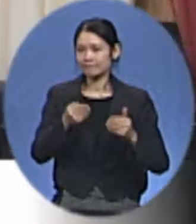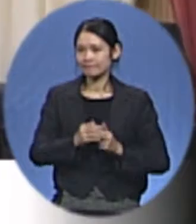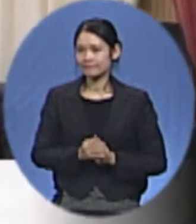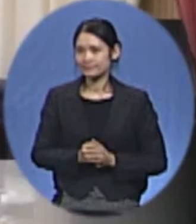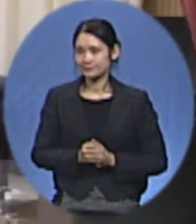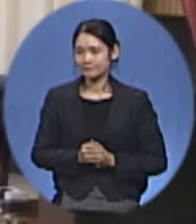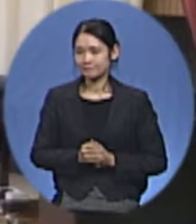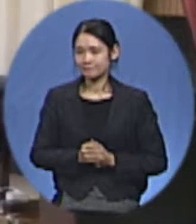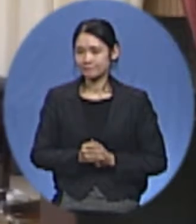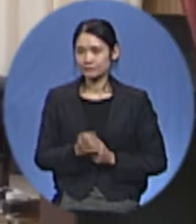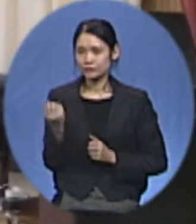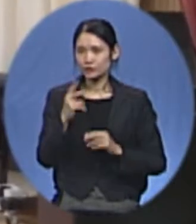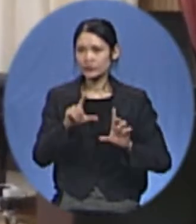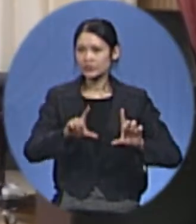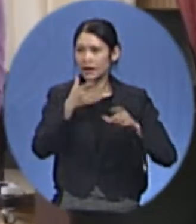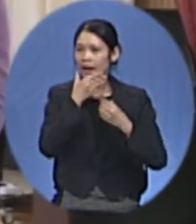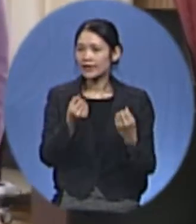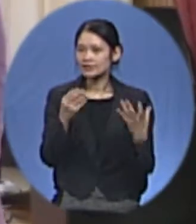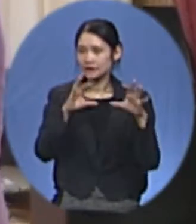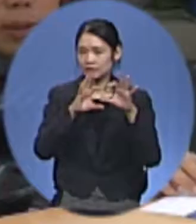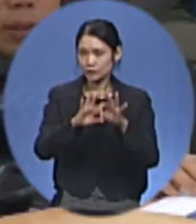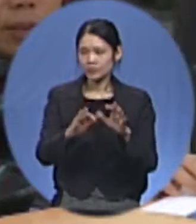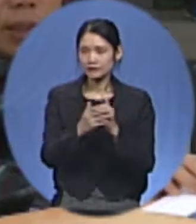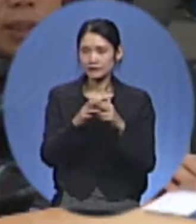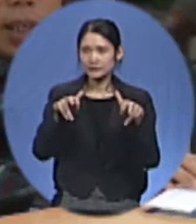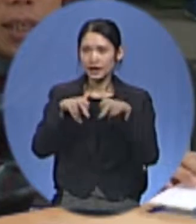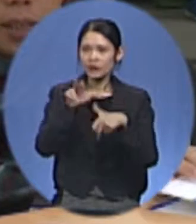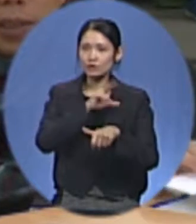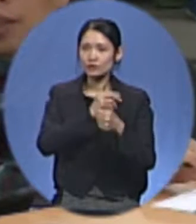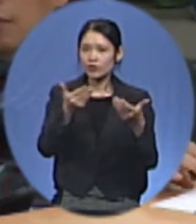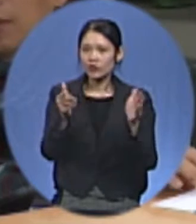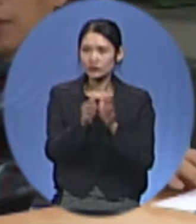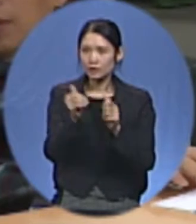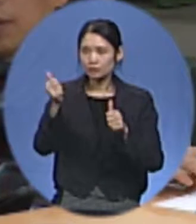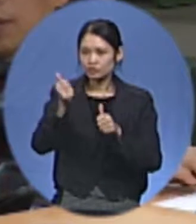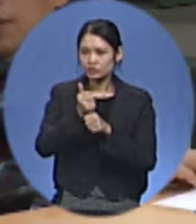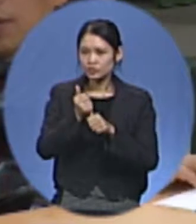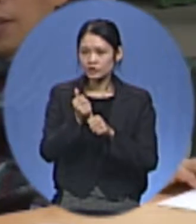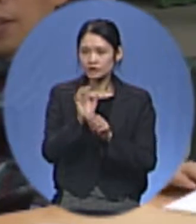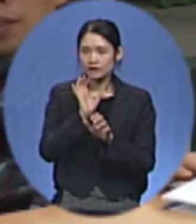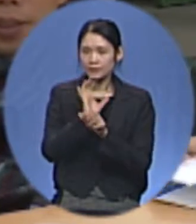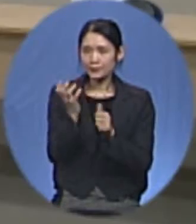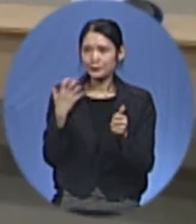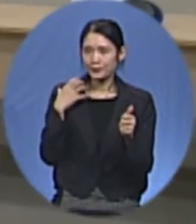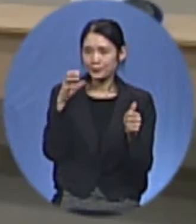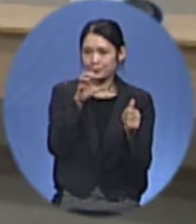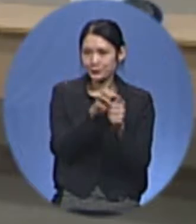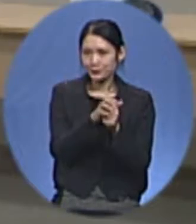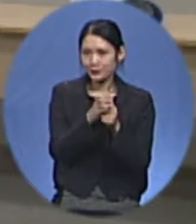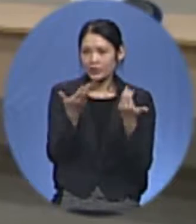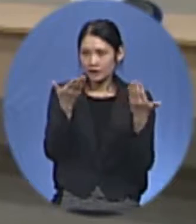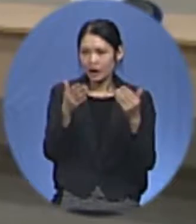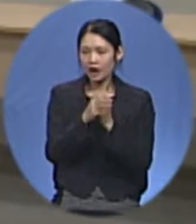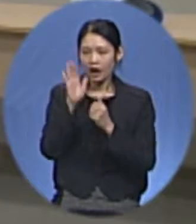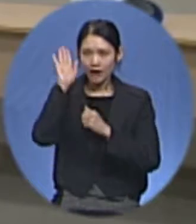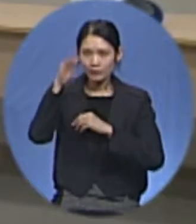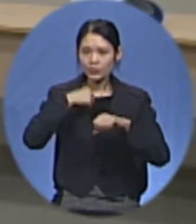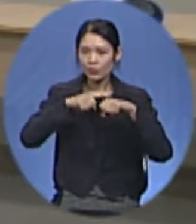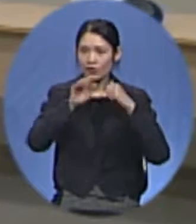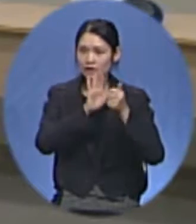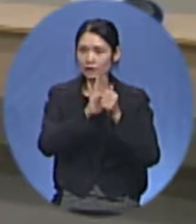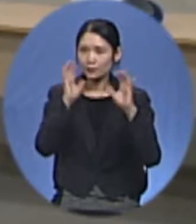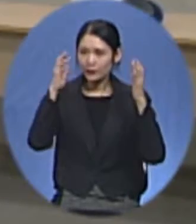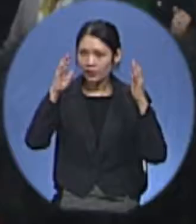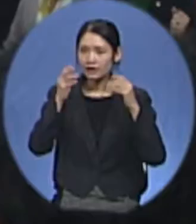하겠습니다. 한편 이날 행사에서는 장애인위원회 부위원장 임명장 수여식과 함께 앞으로의 활동을 응원하는